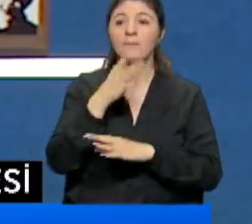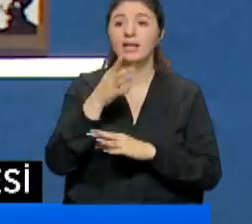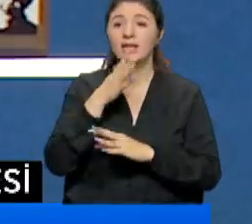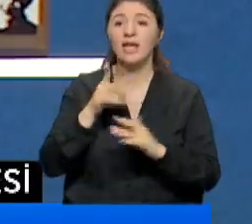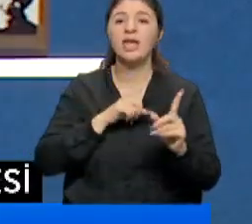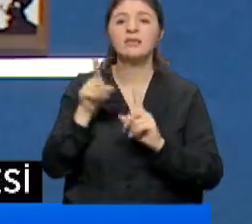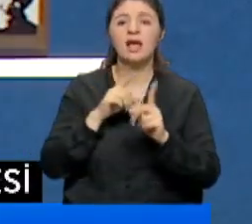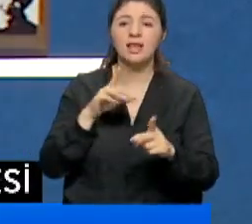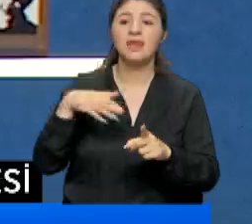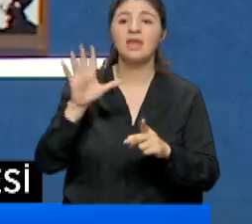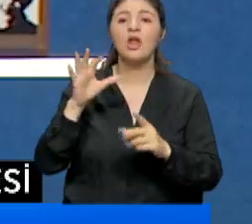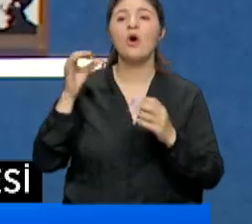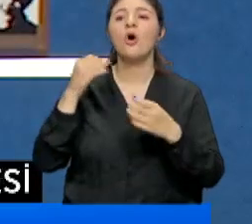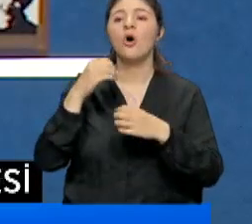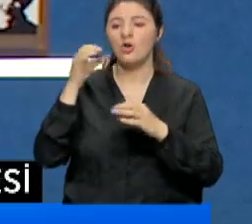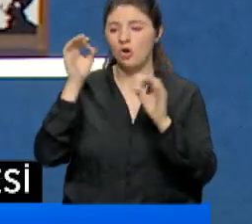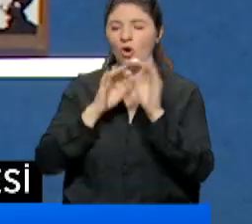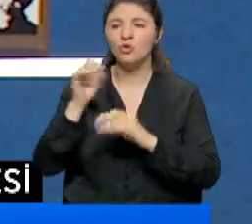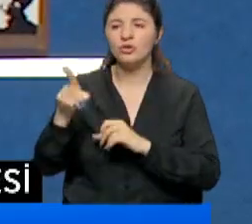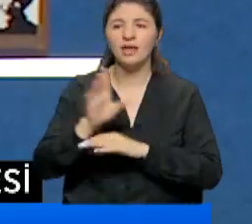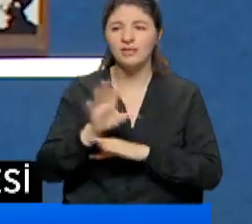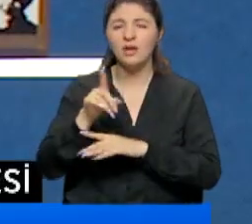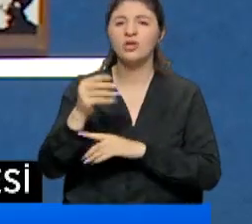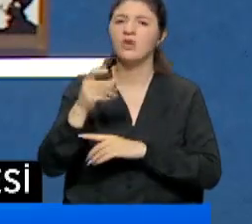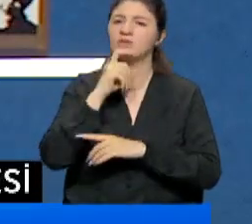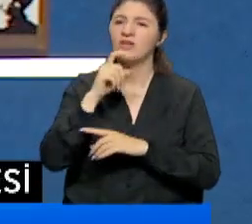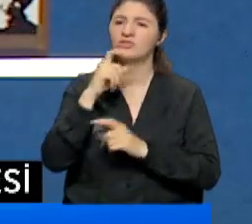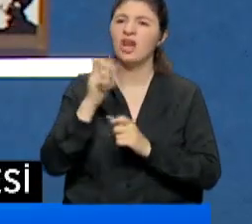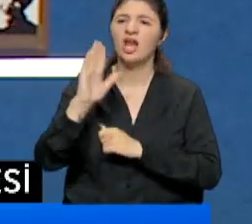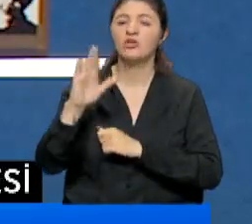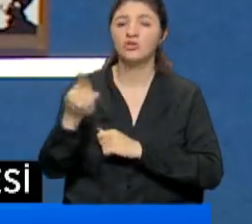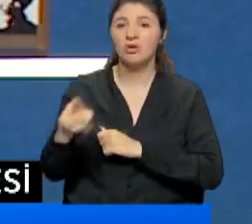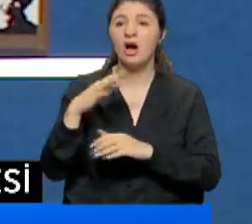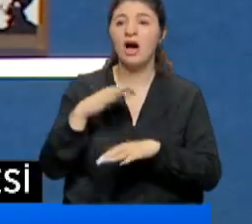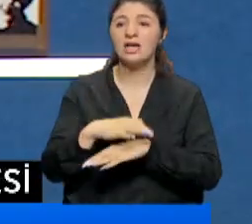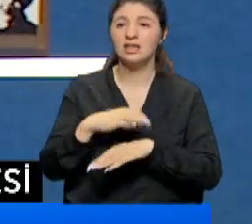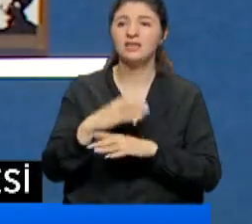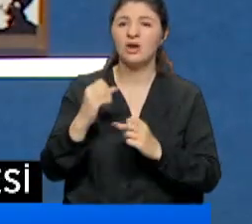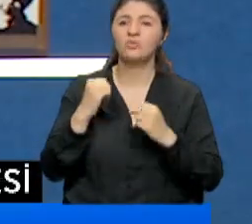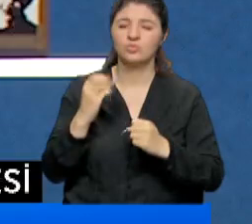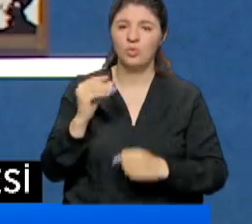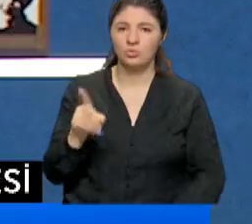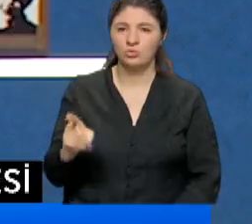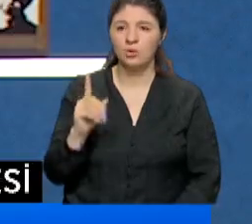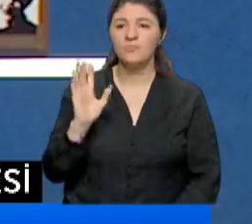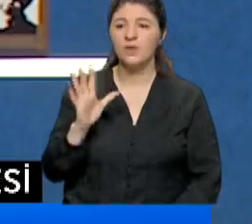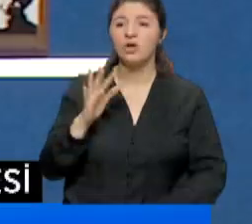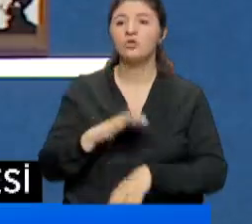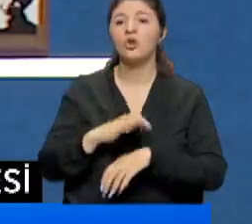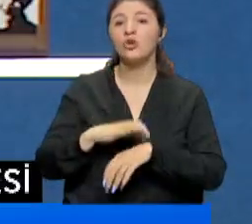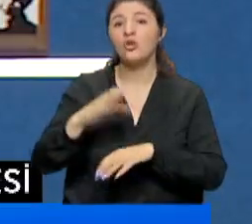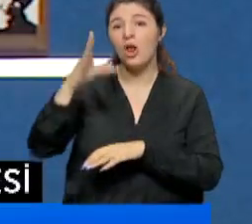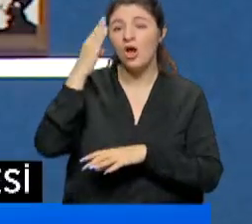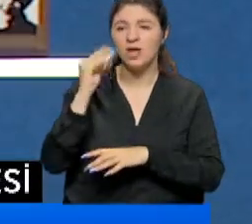bilgiyi internetten değil Google doktoruyla değil ki onlar çok yanlış yerlere götürüyor hastalarımız daha güçlü olur be